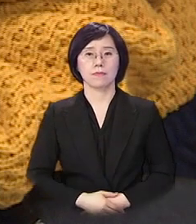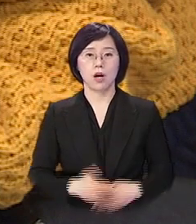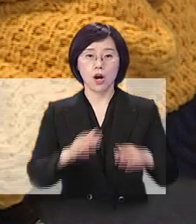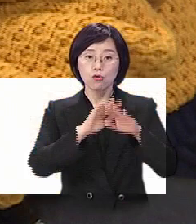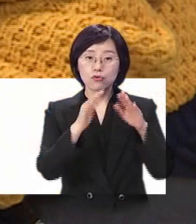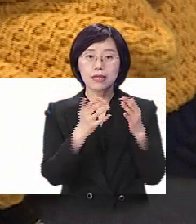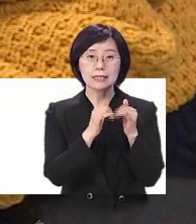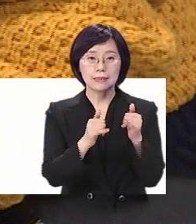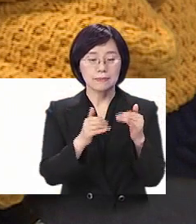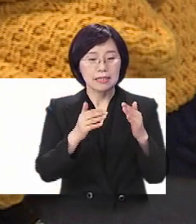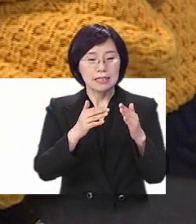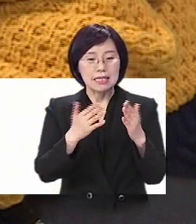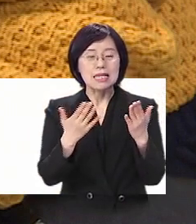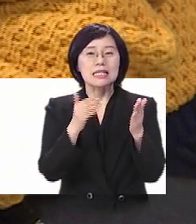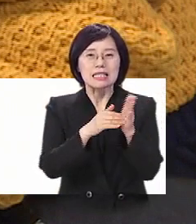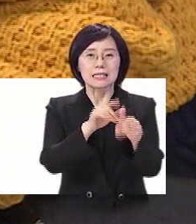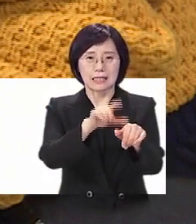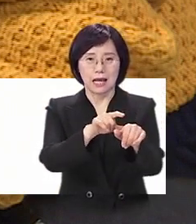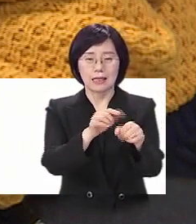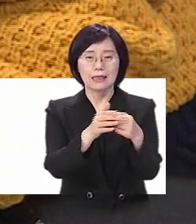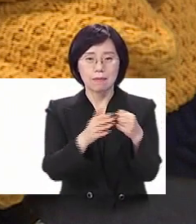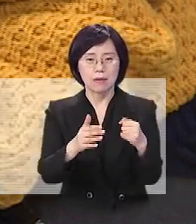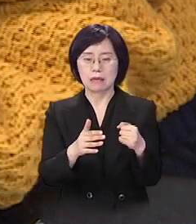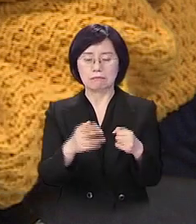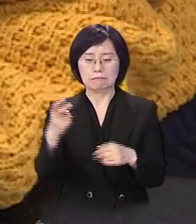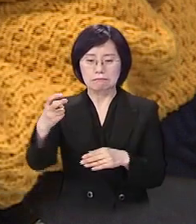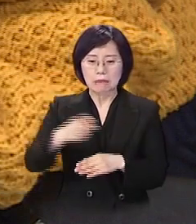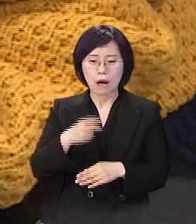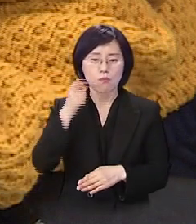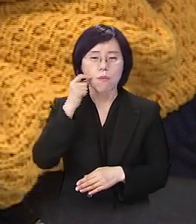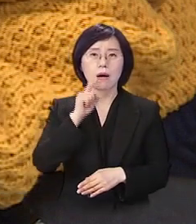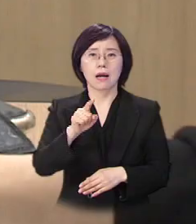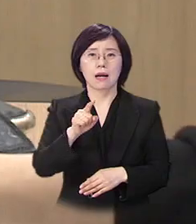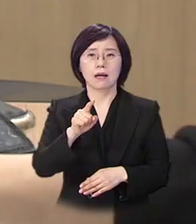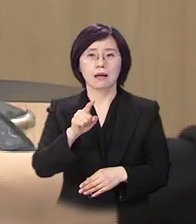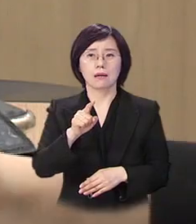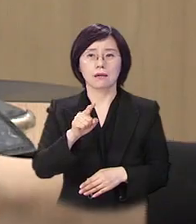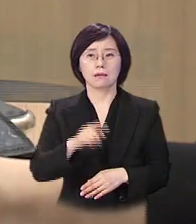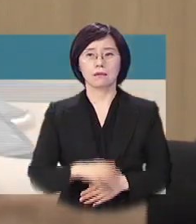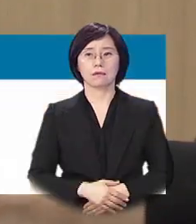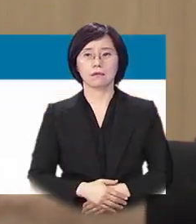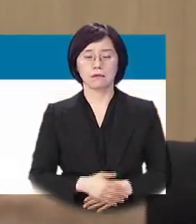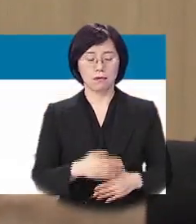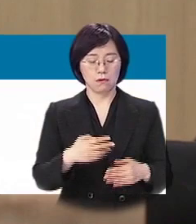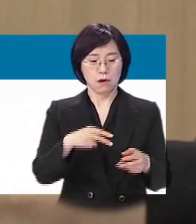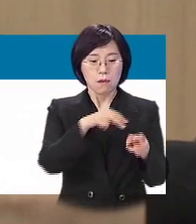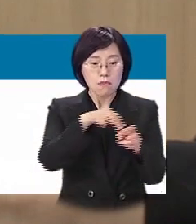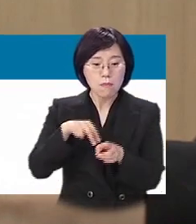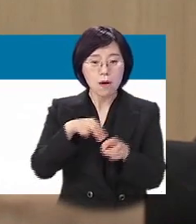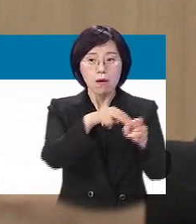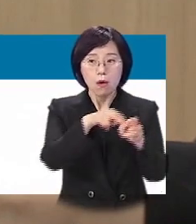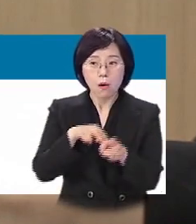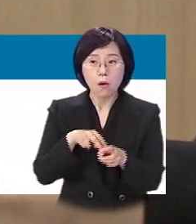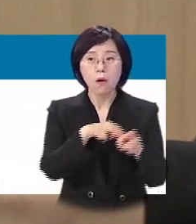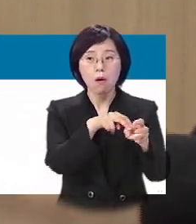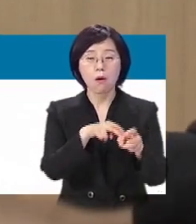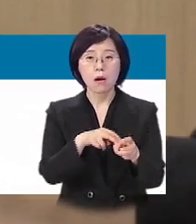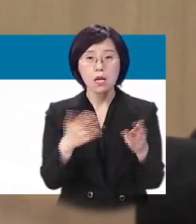주간 근무자들이 퇴근을 해야 하기 때문에 배차를 해줄 수 없다는 겁니다. 데리러 오고 또 데렸다가